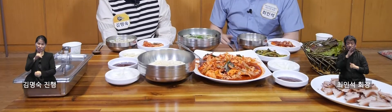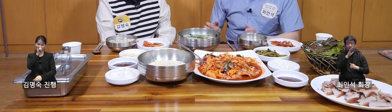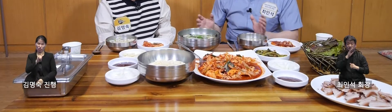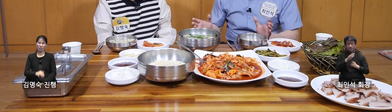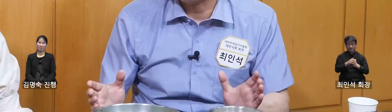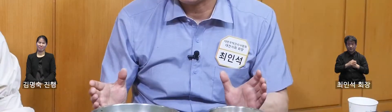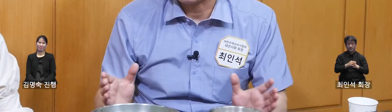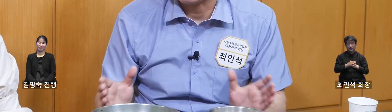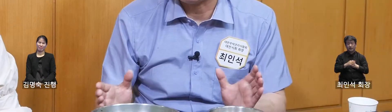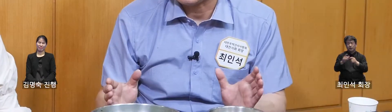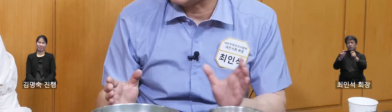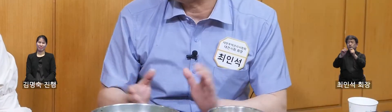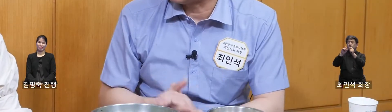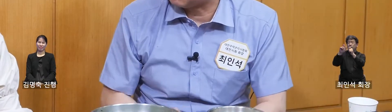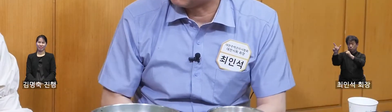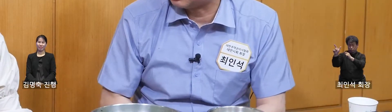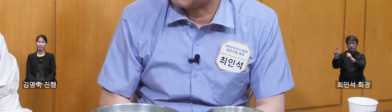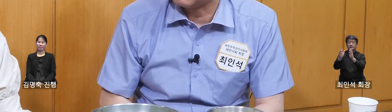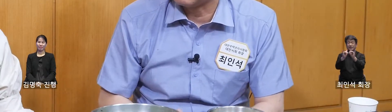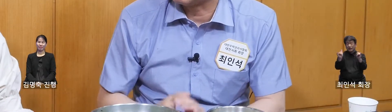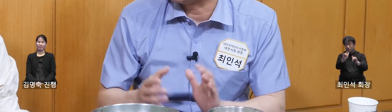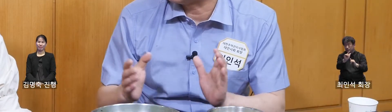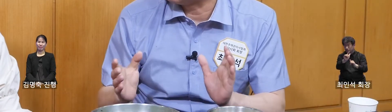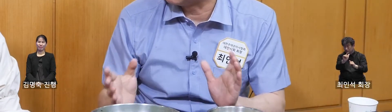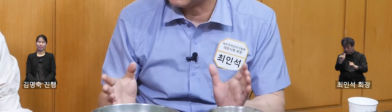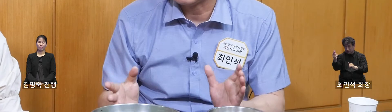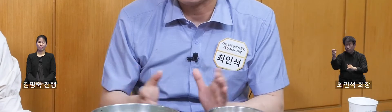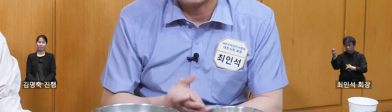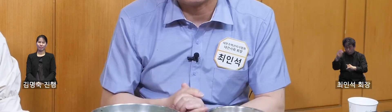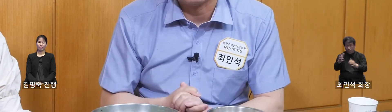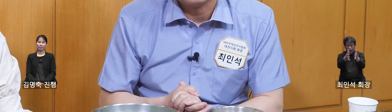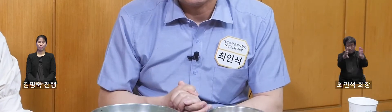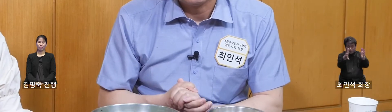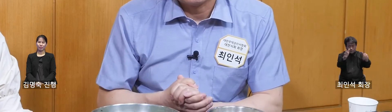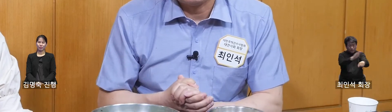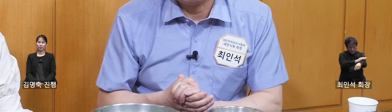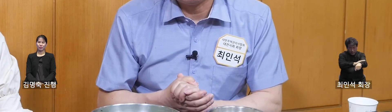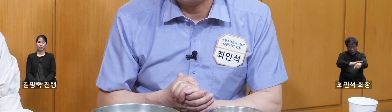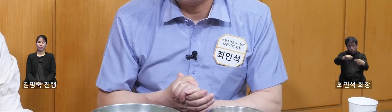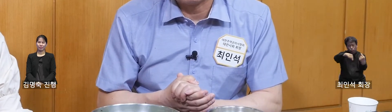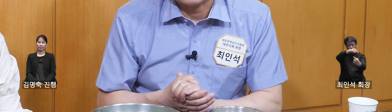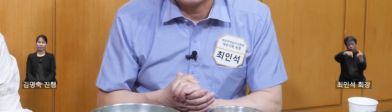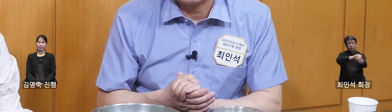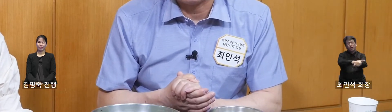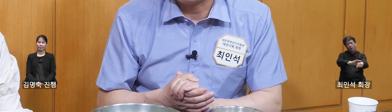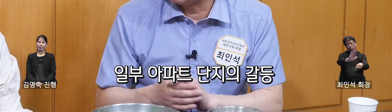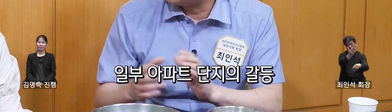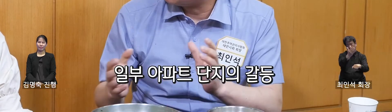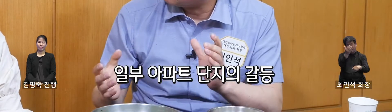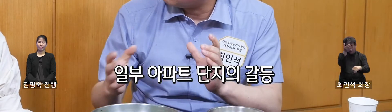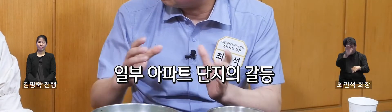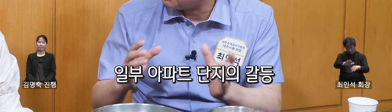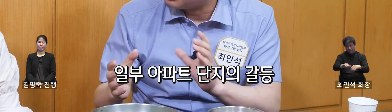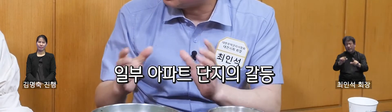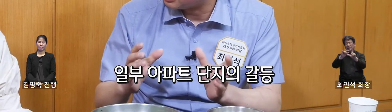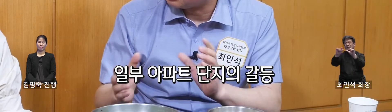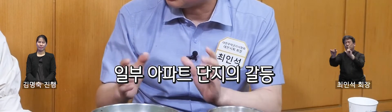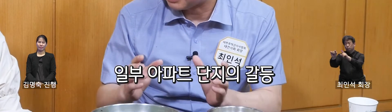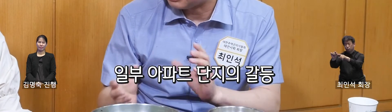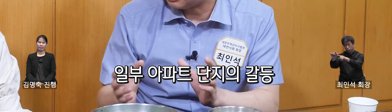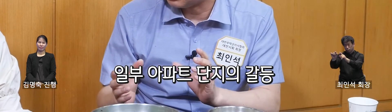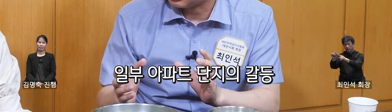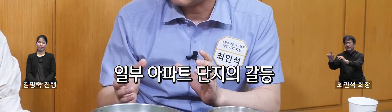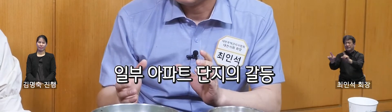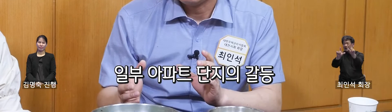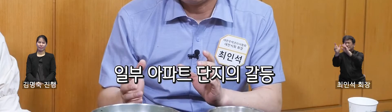네. 대다수의 단지는 참 잘 돌아가고 정말 멋지게 하는데 일부 단지 같은 경우는 이제 그 주민들 간의